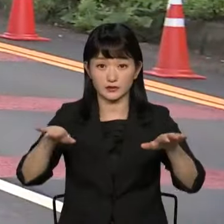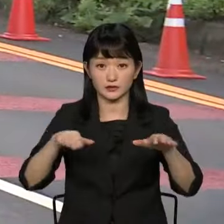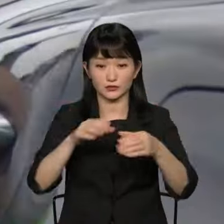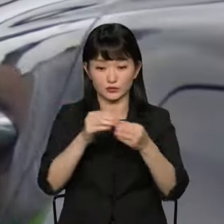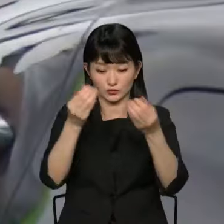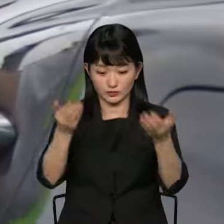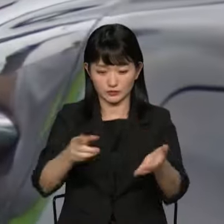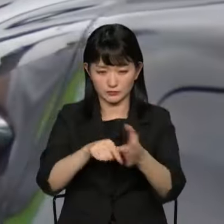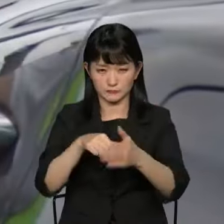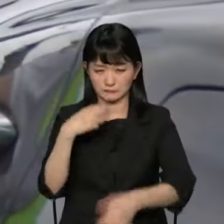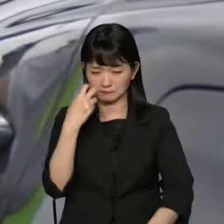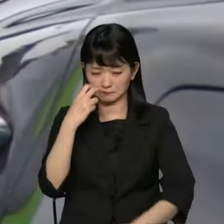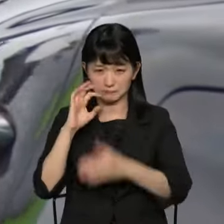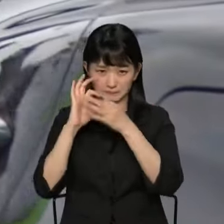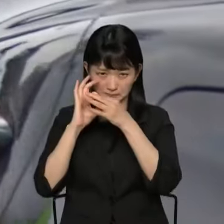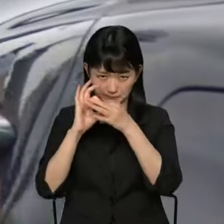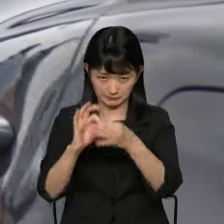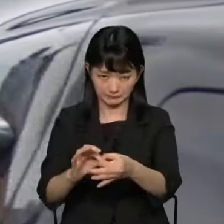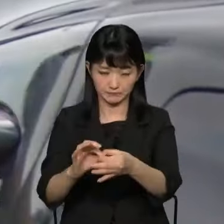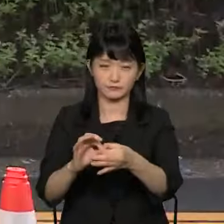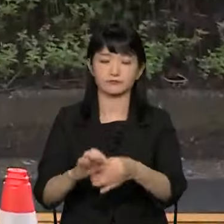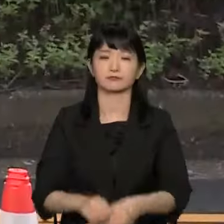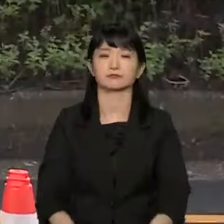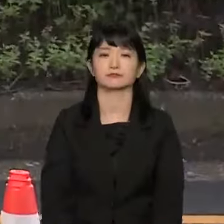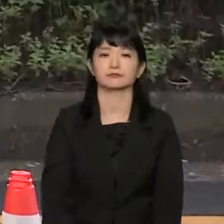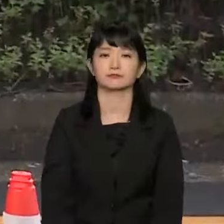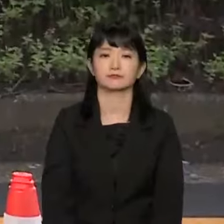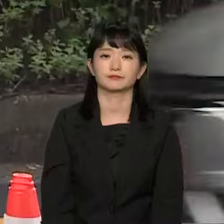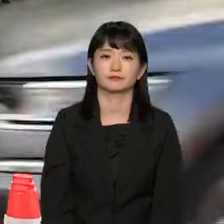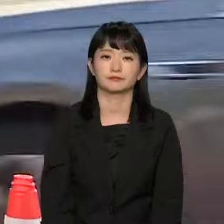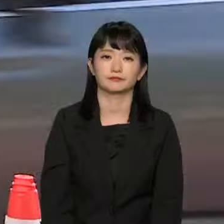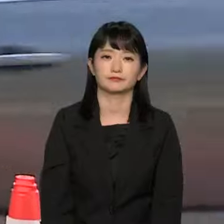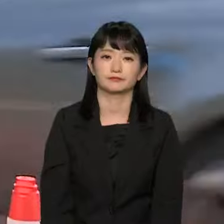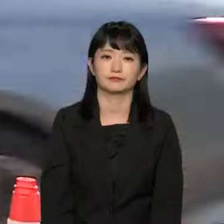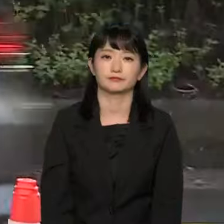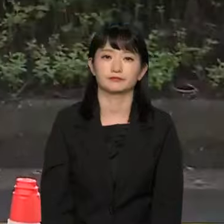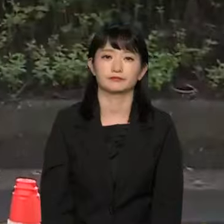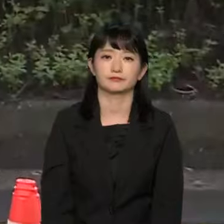내내 단속을 이어나갈 예정입니다. JTBC 이은진입니다.